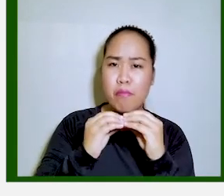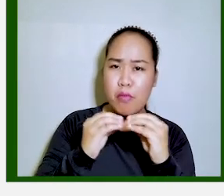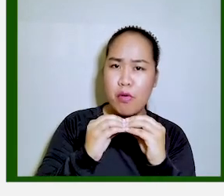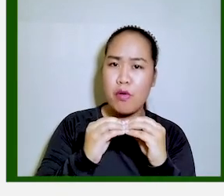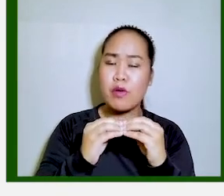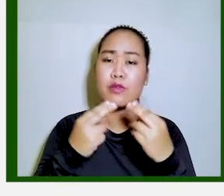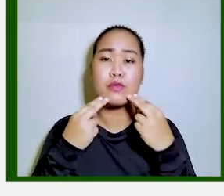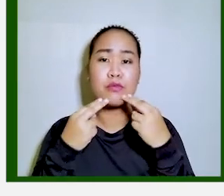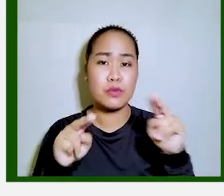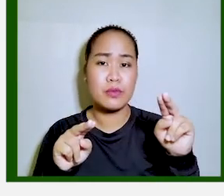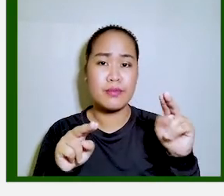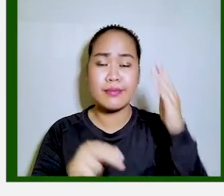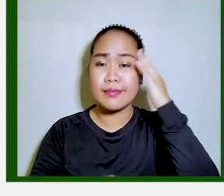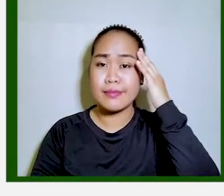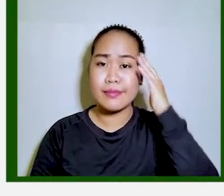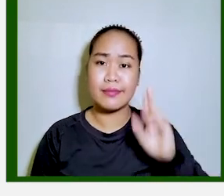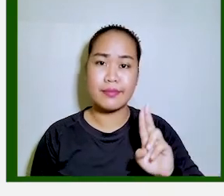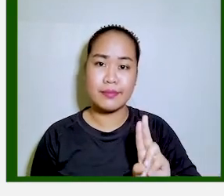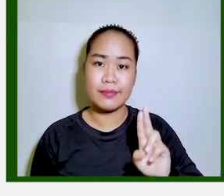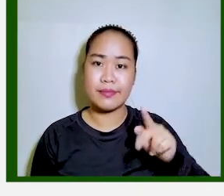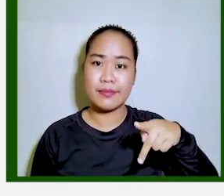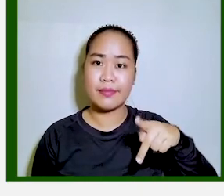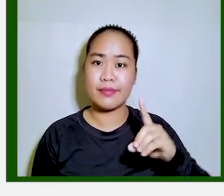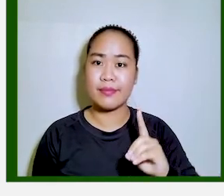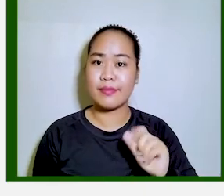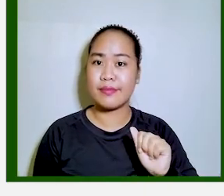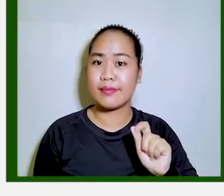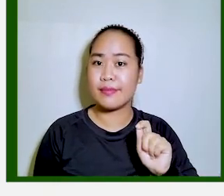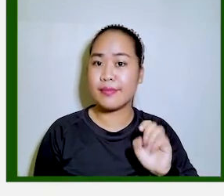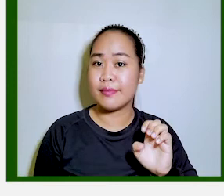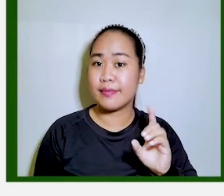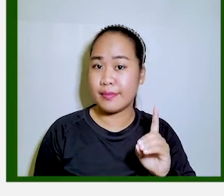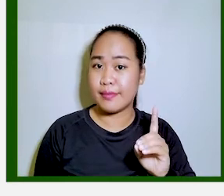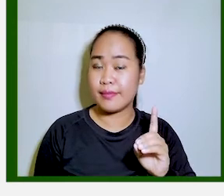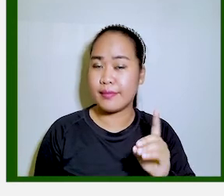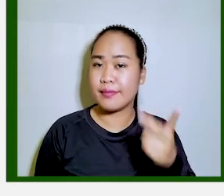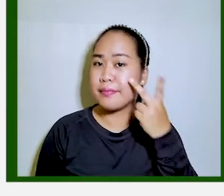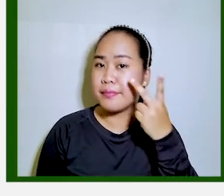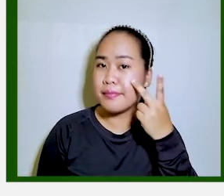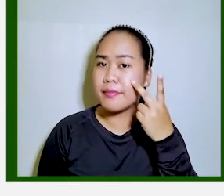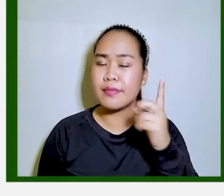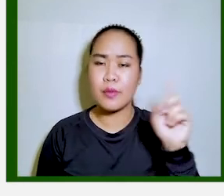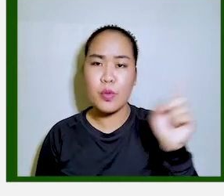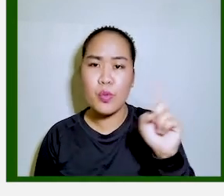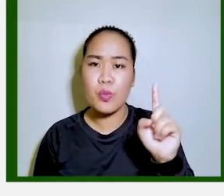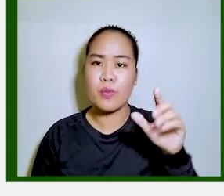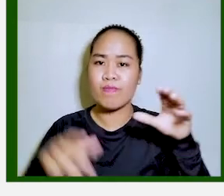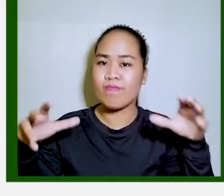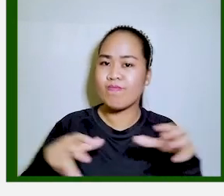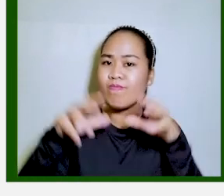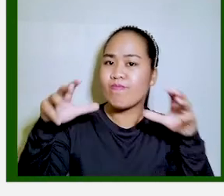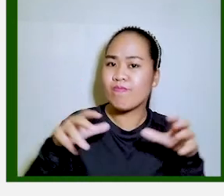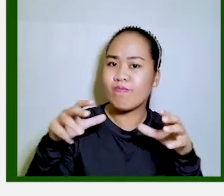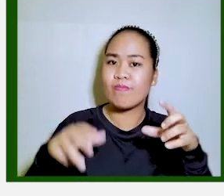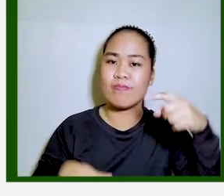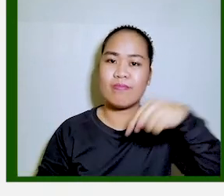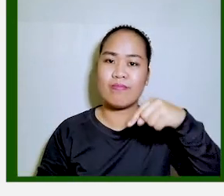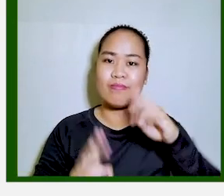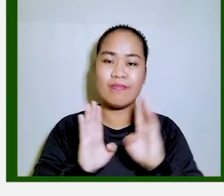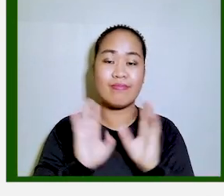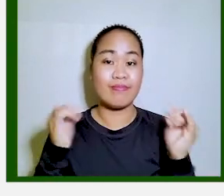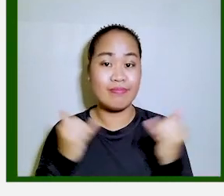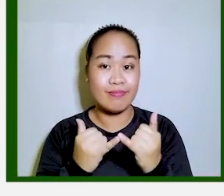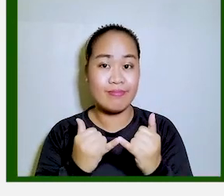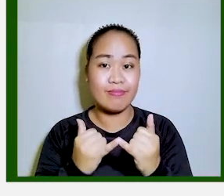po tayo, no? Nakikita nyo ang mga activities ng ating barangay. Nakikita nyo rin ang mga